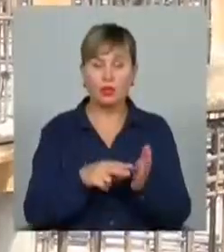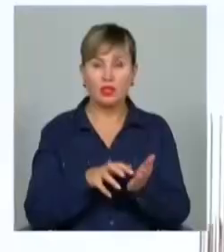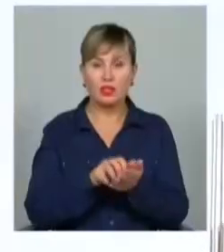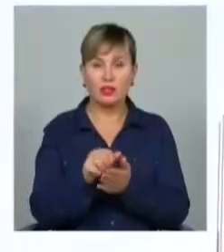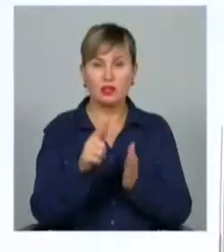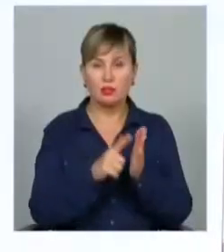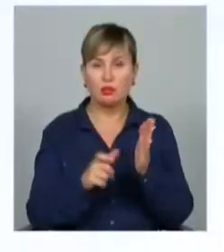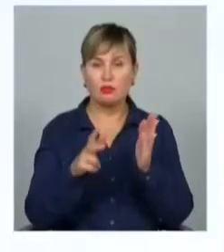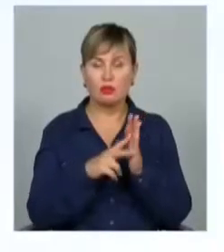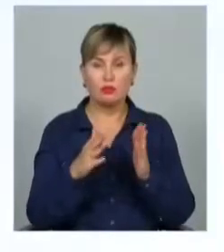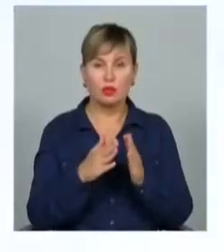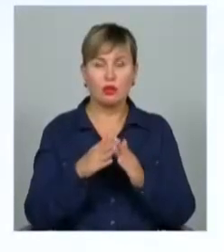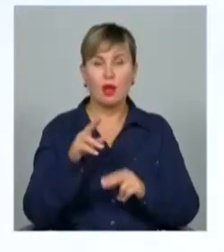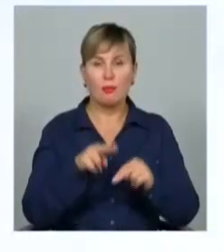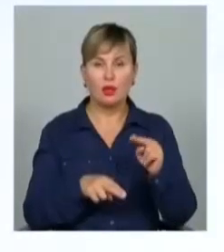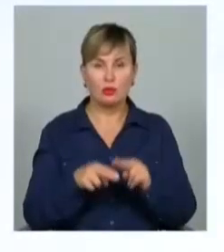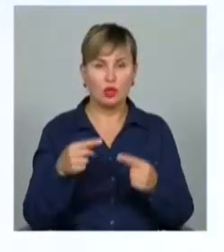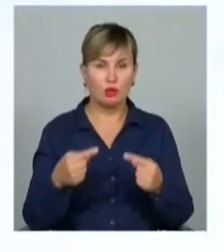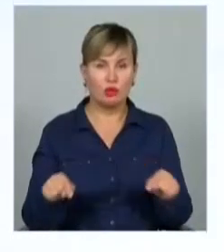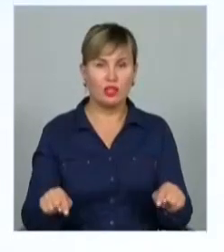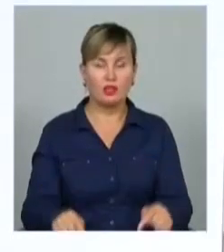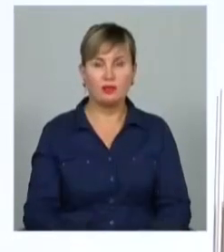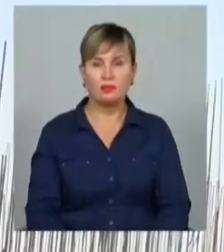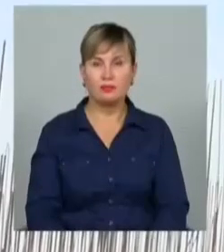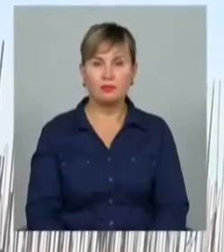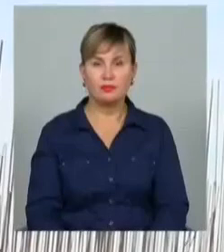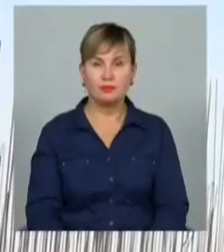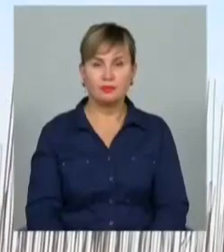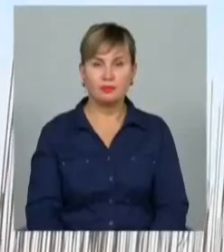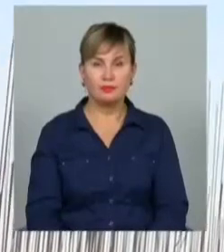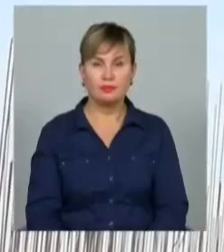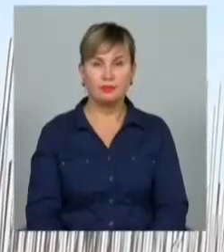708 домов и построить другие. Рамина Мирзалимова, Мирами Сабеков, телеканал Алматы.